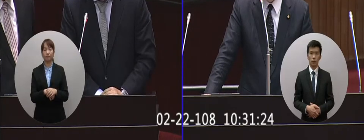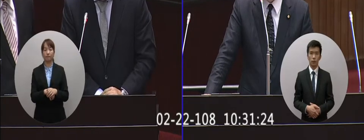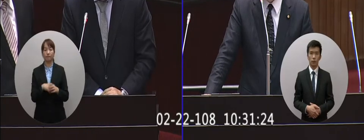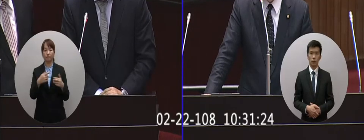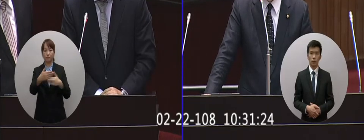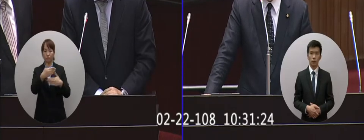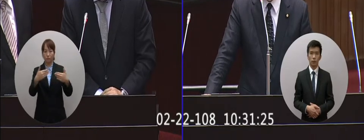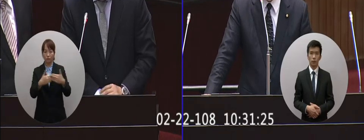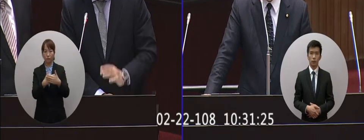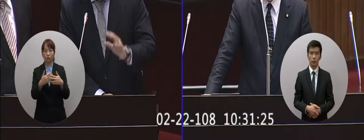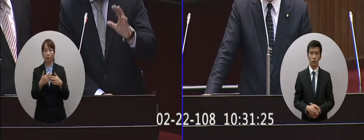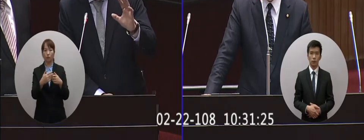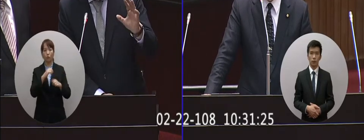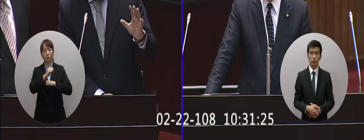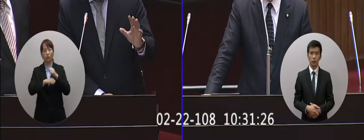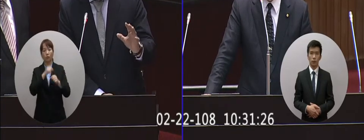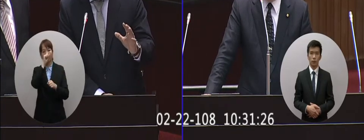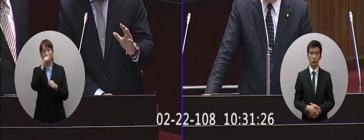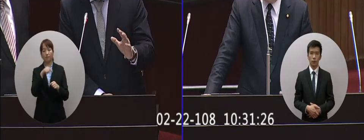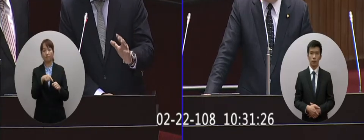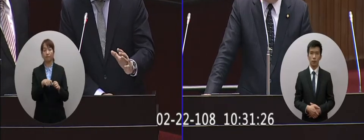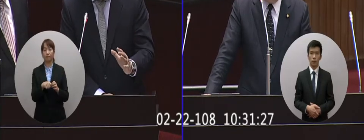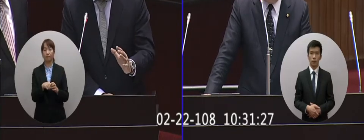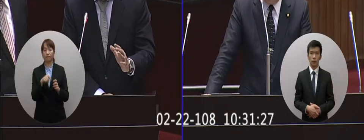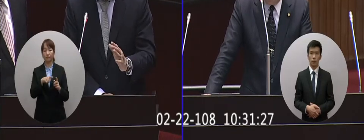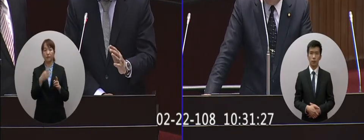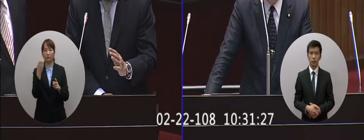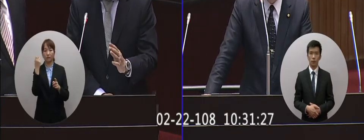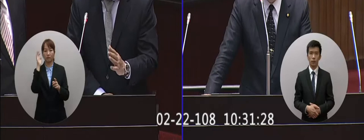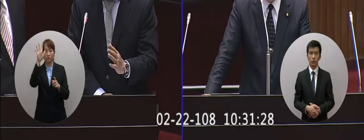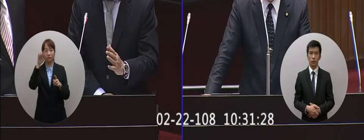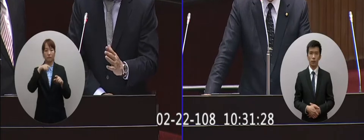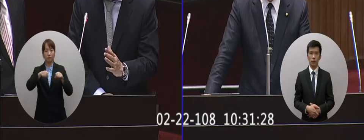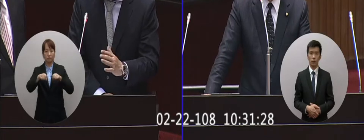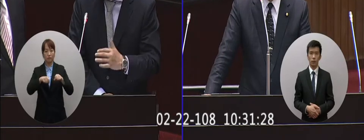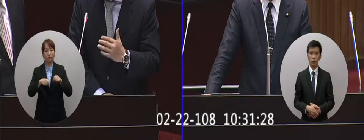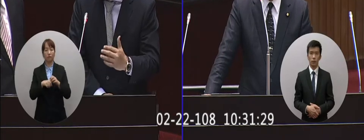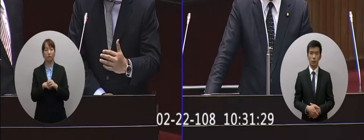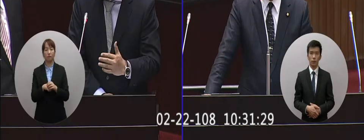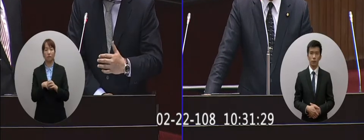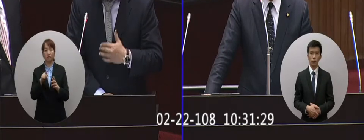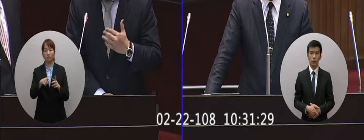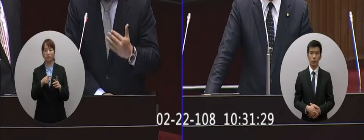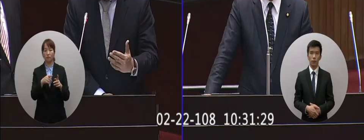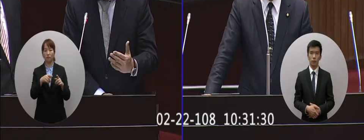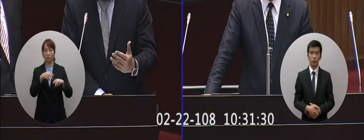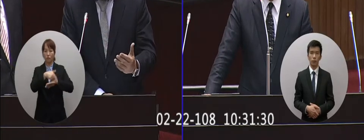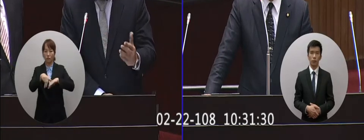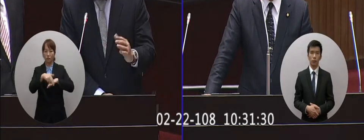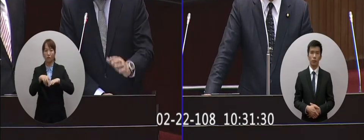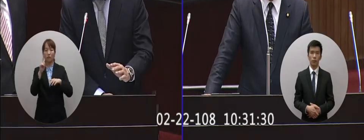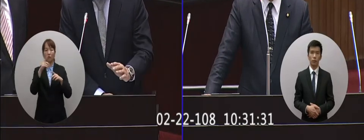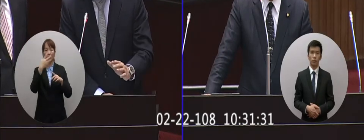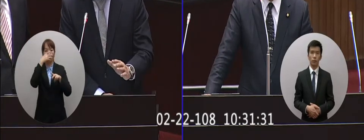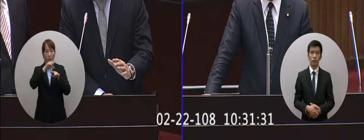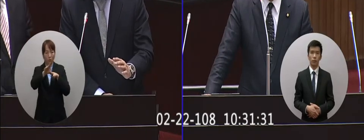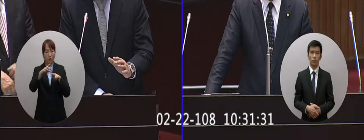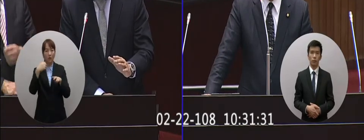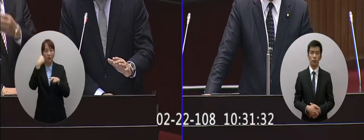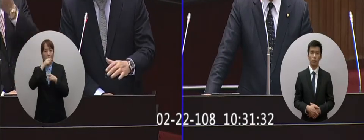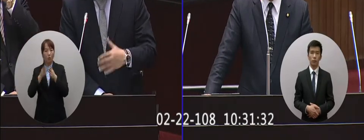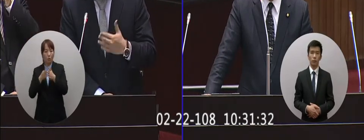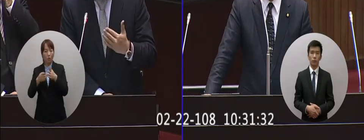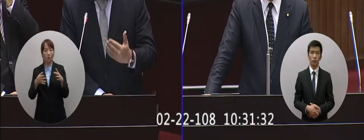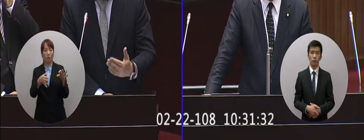一个交通的路线。所以在整个前瞻计划，我们其实就在做这个，包括高铁跟台铁的连